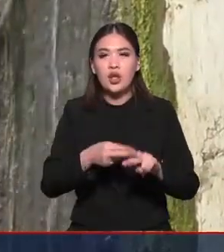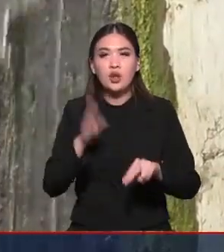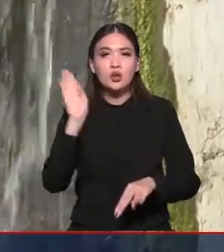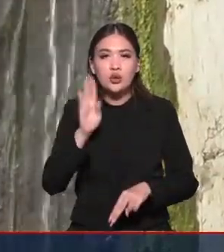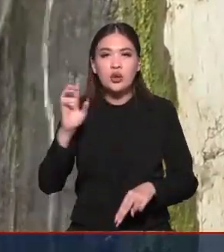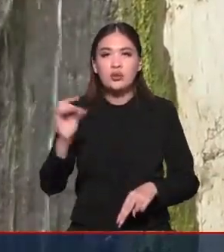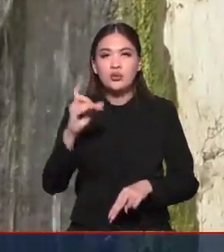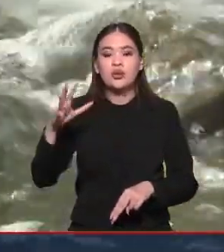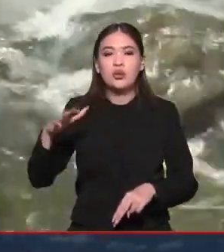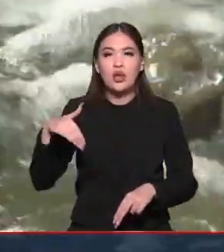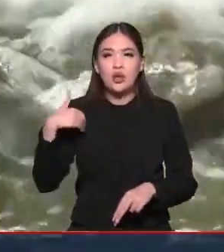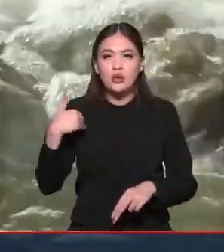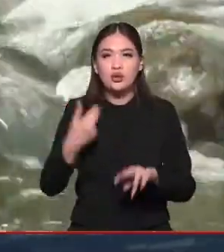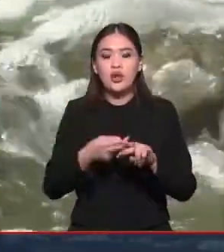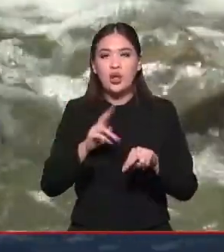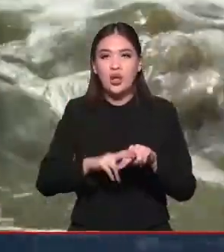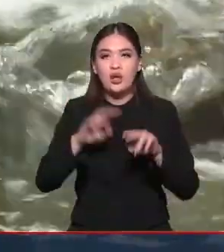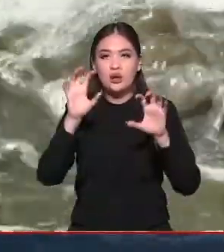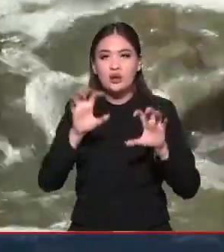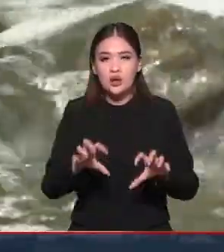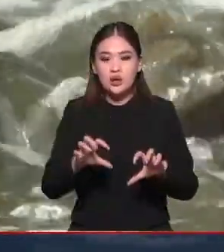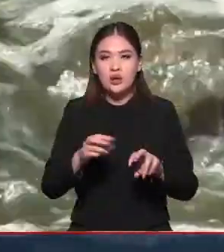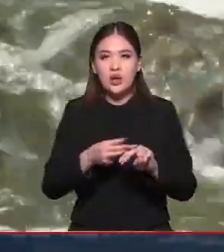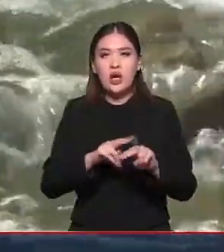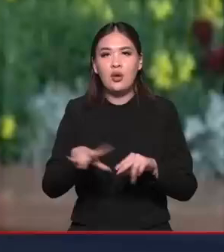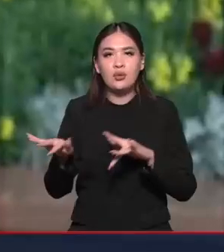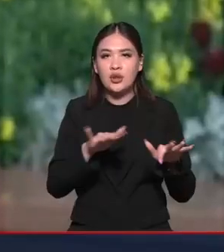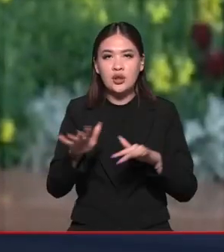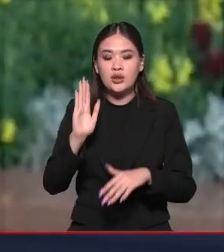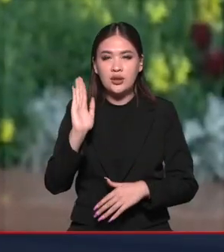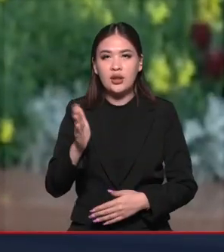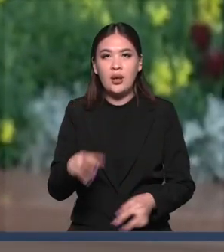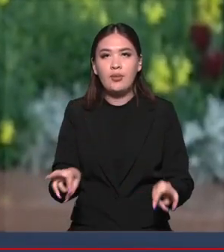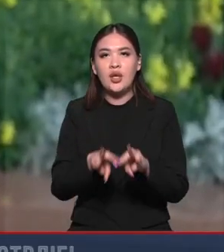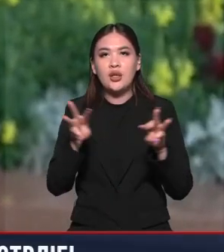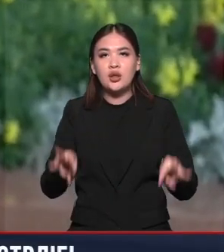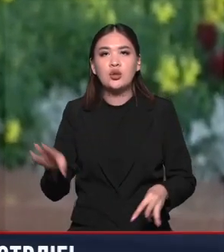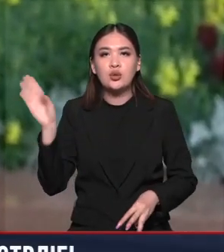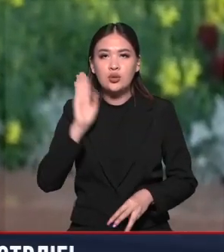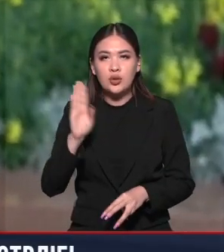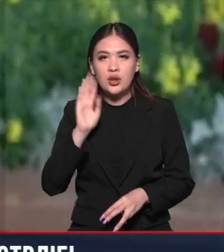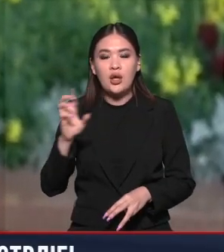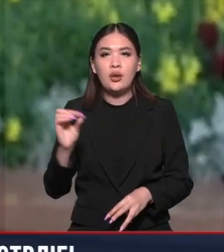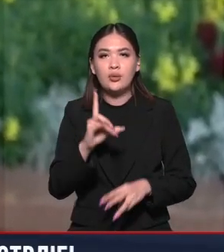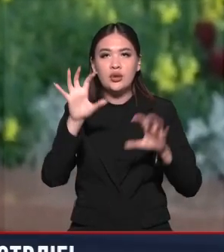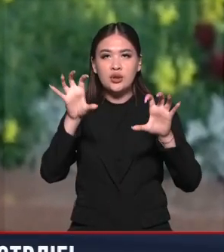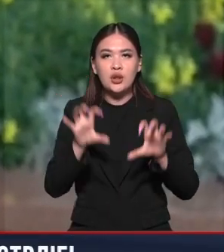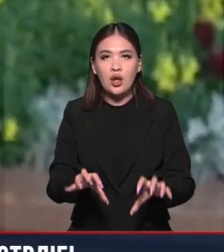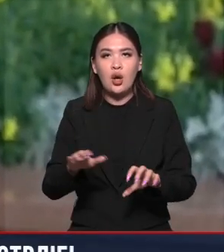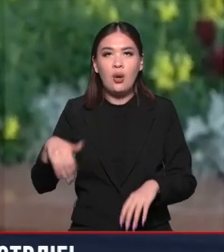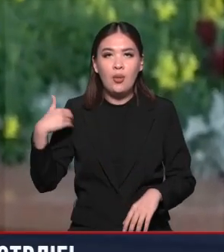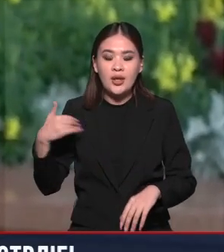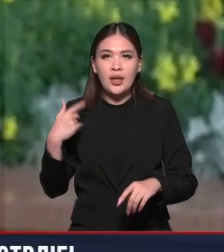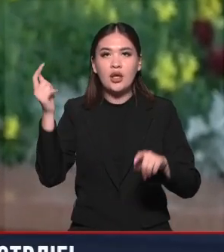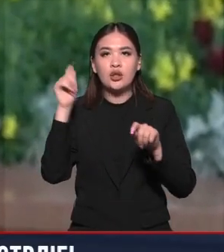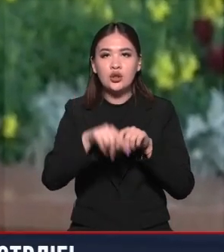пайдалану және есепке алу деректерін бұрмалаудың алдын алумен айналысады. Министрлік суды заңсыз пайдаланумен белсенді